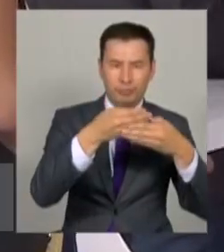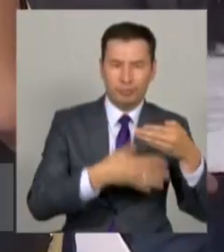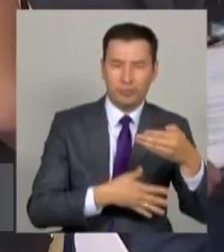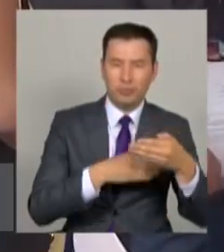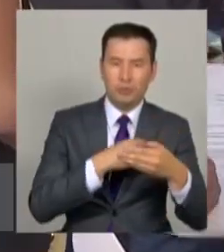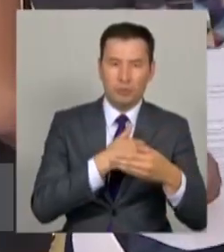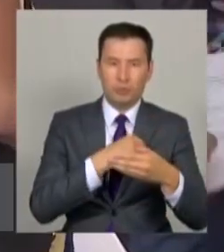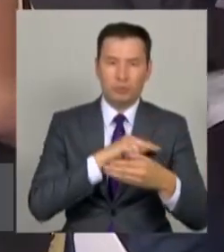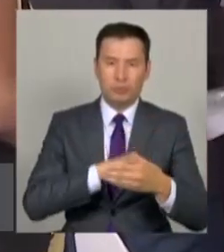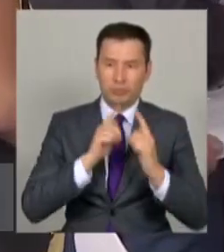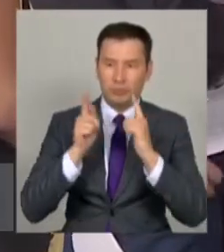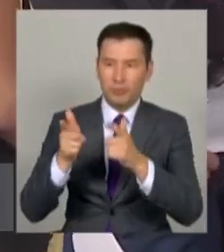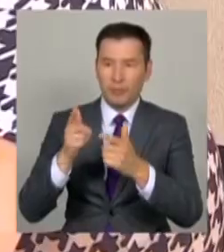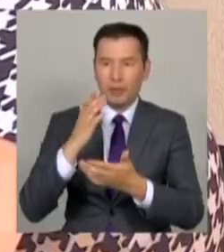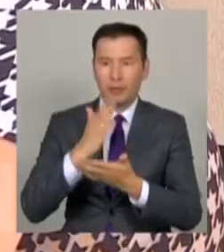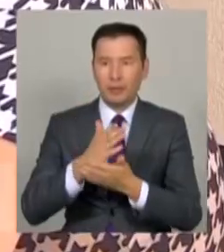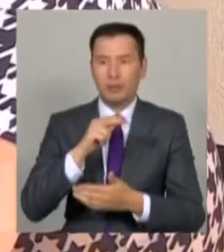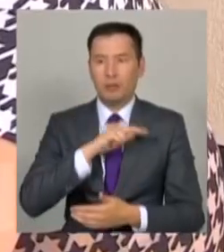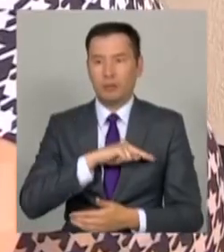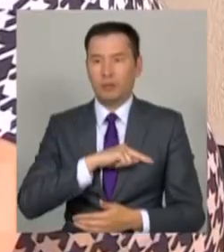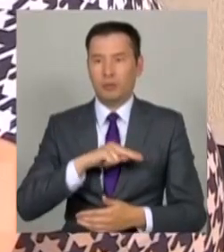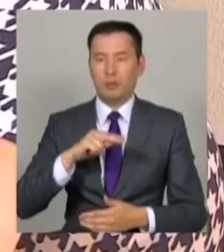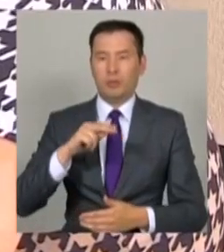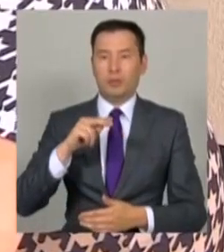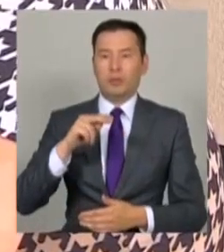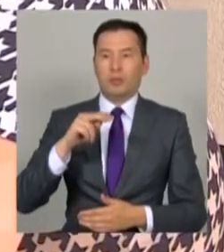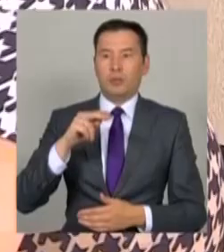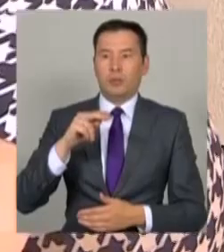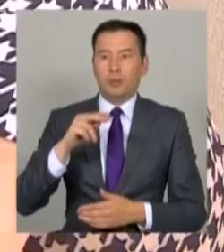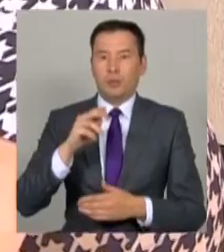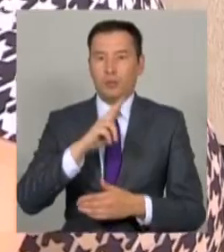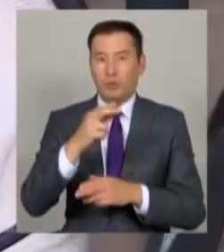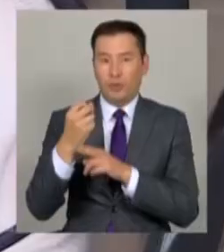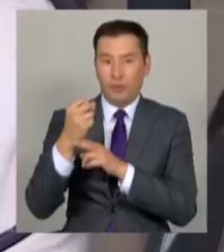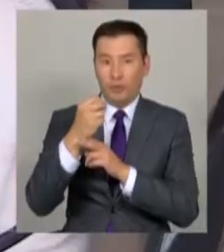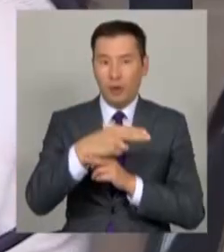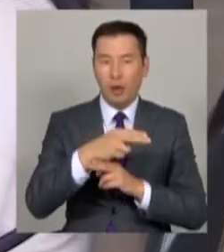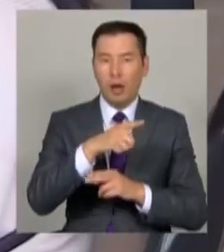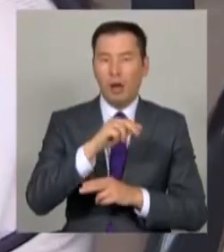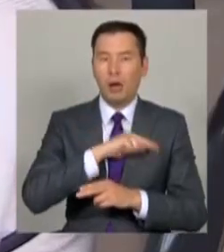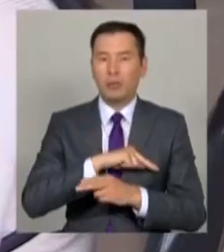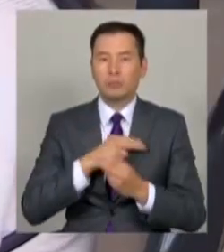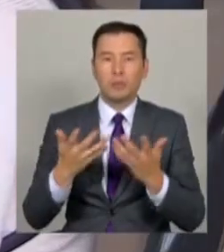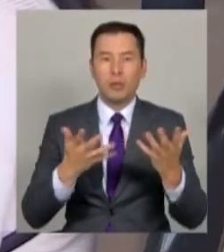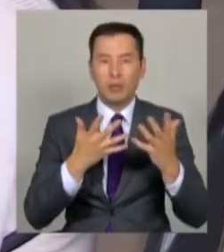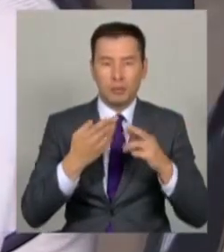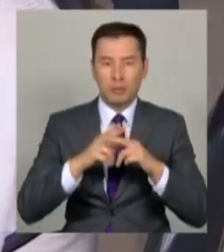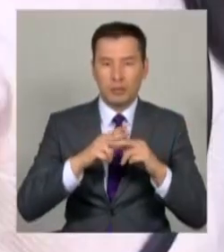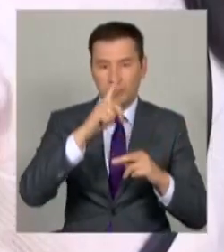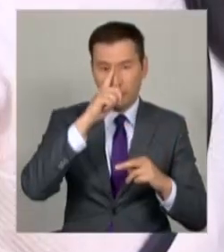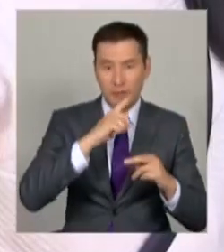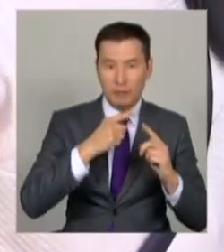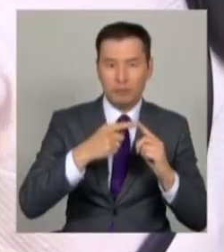ведомстве напомнили, что уволенные работники получают соцвыплаты от одного месяца до полугода в зависимости от участия в системе обязательного